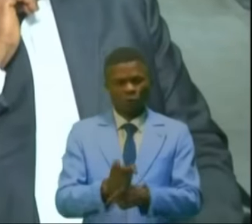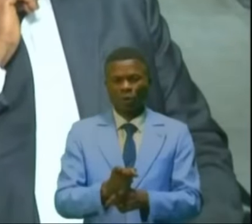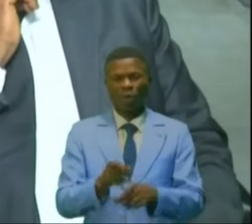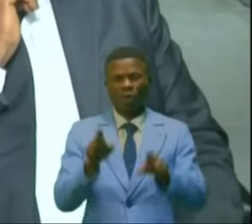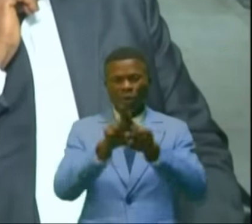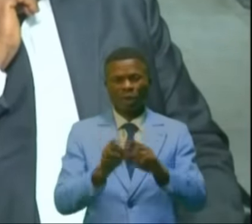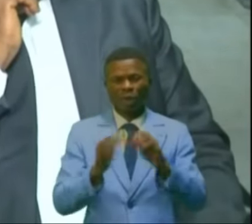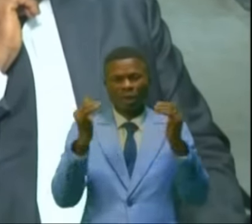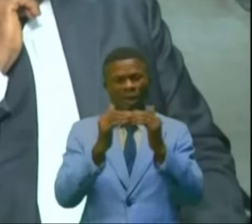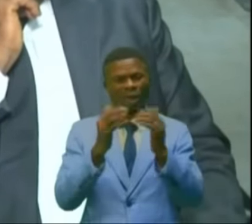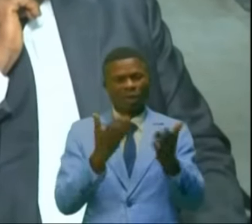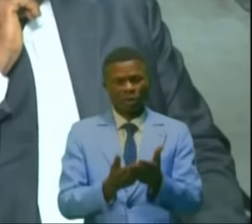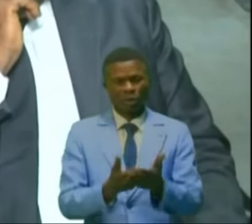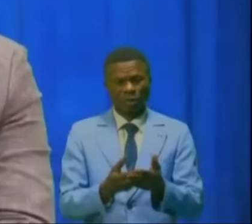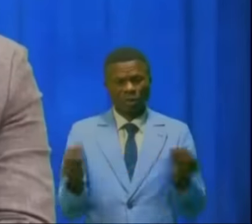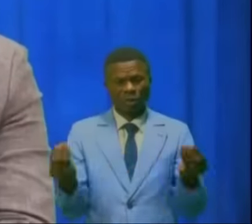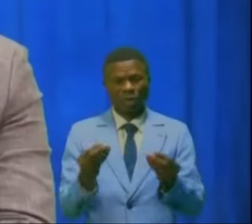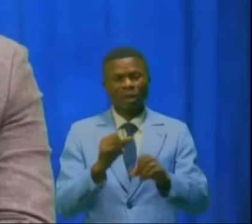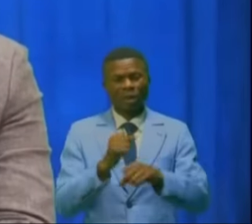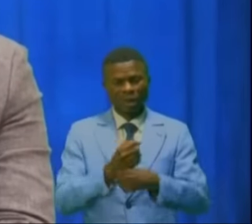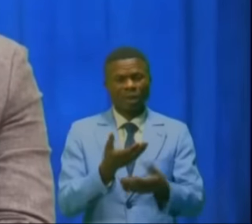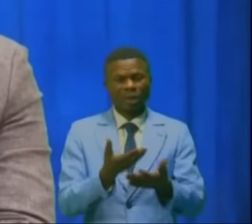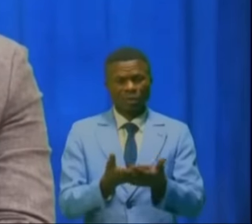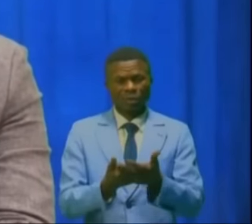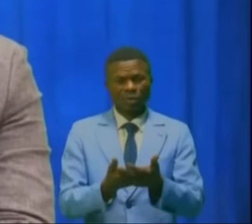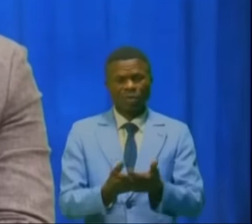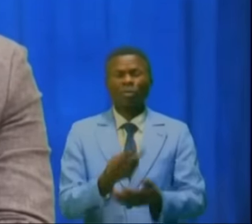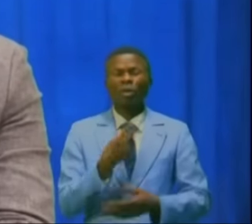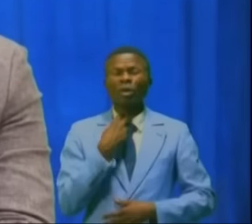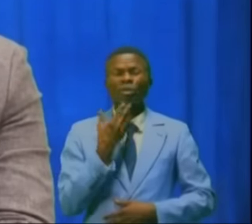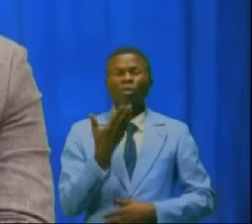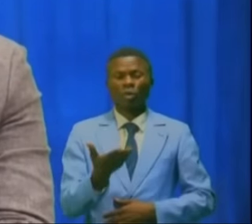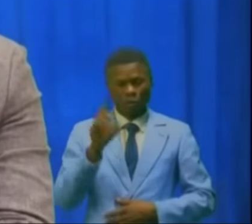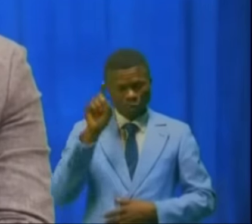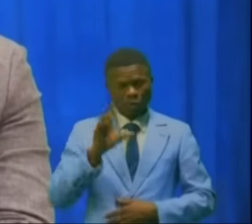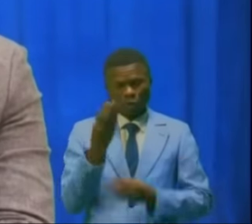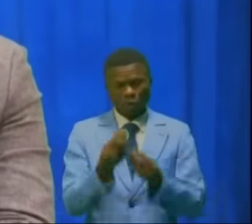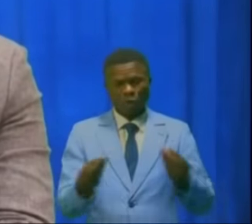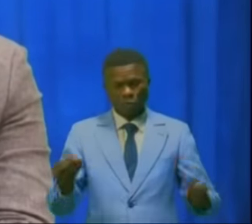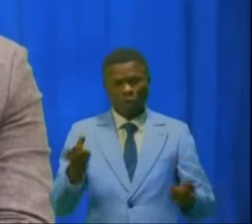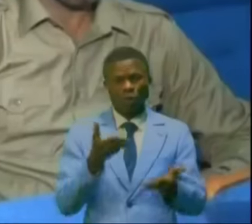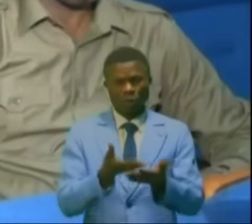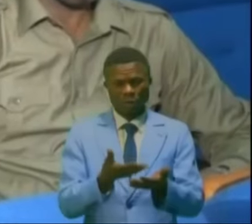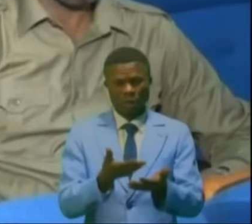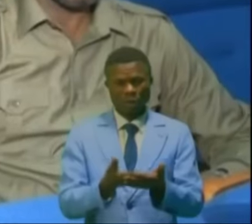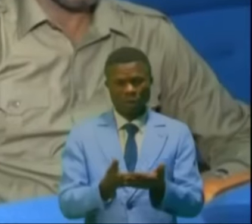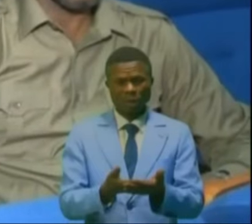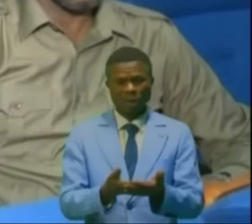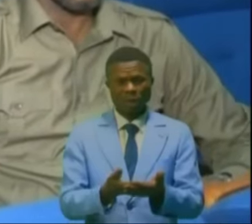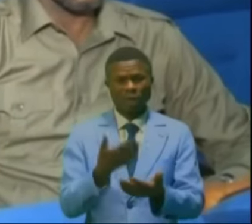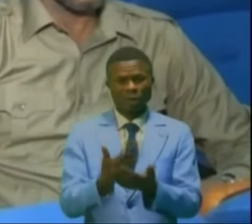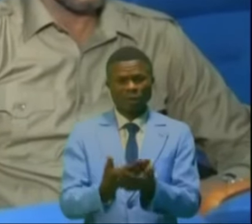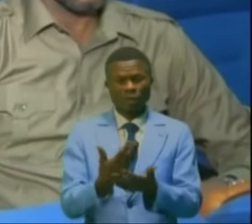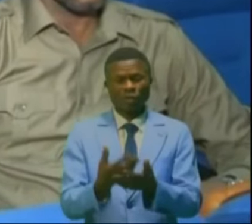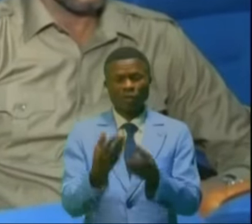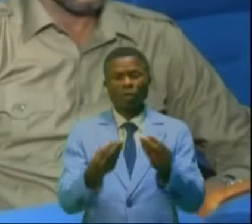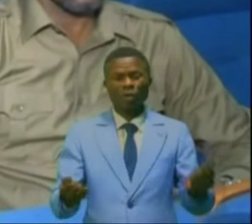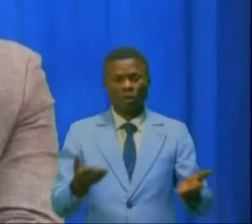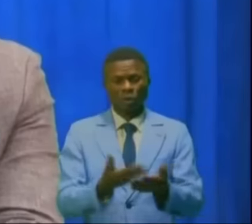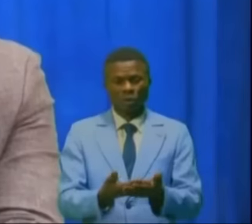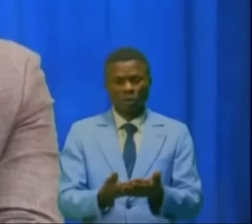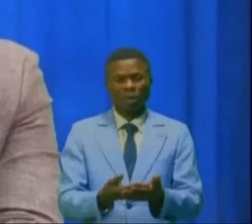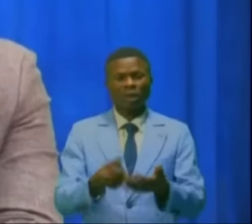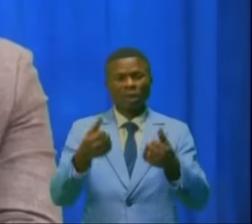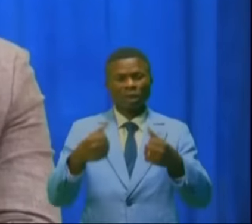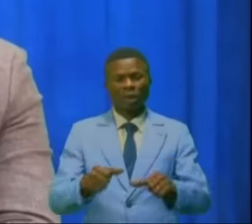et équitable, ce qui constitue une ambition que nous devons ensemble porter. L'urgence des urgences demeure